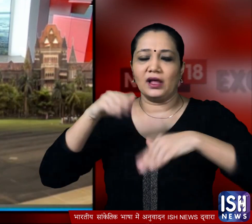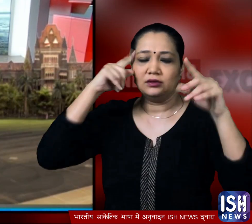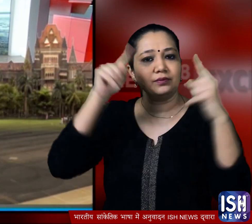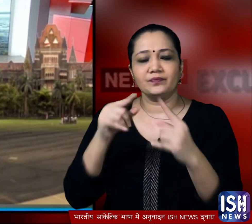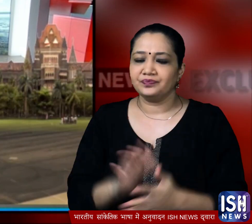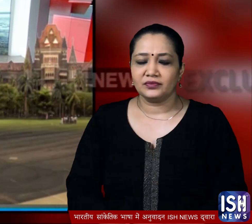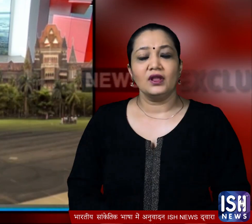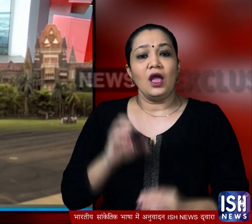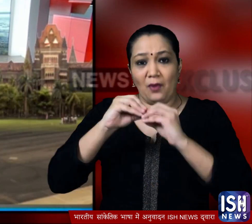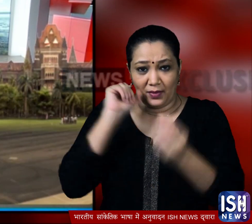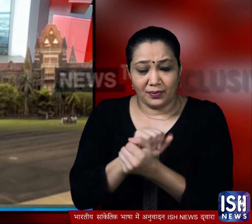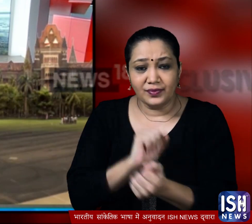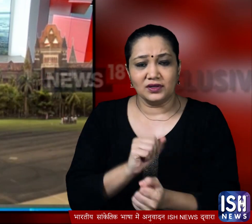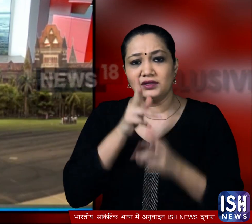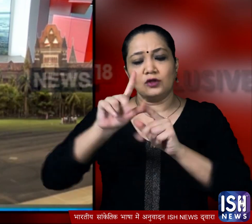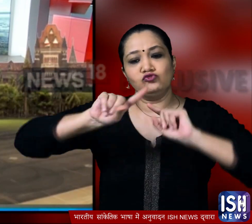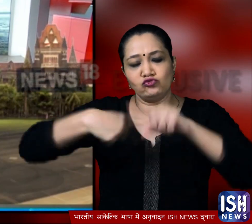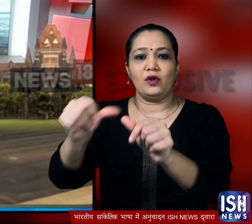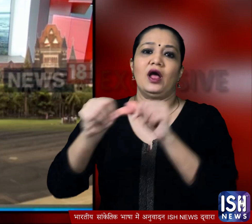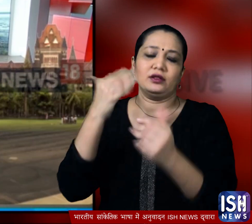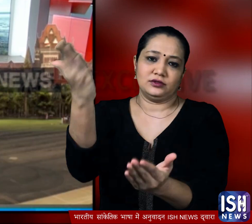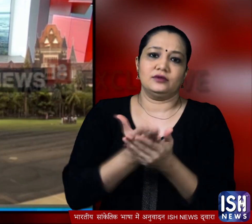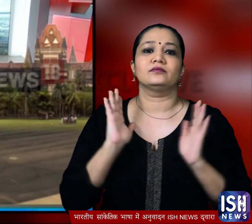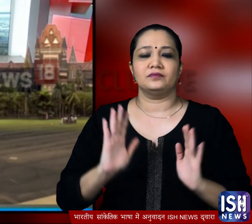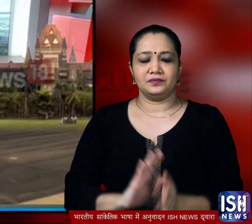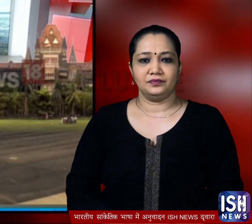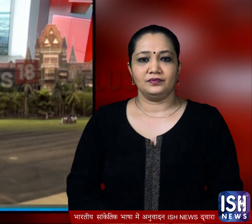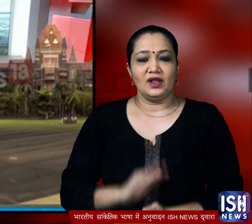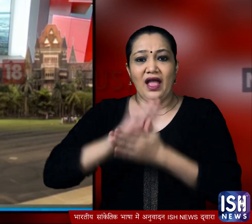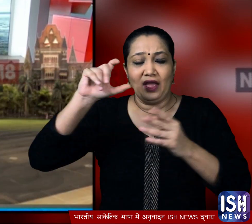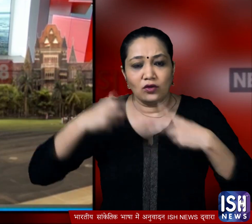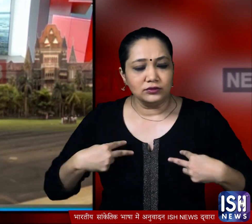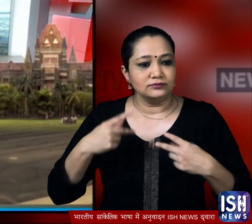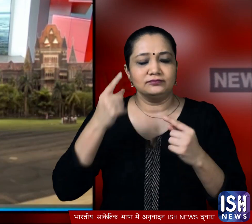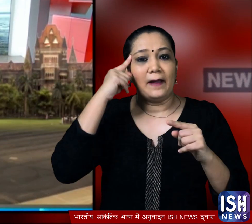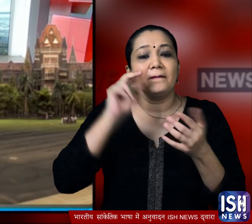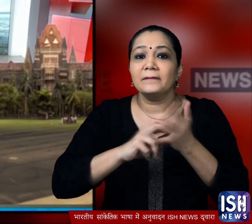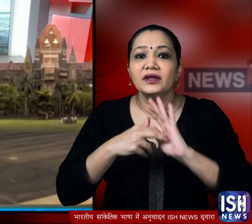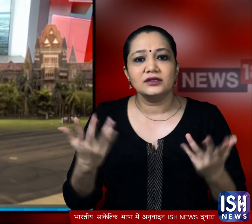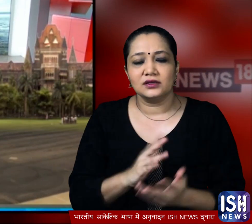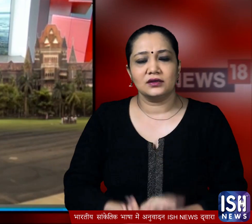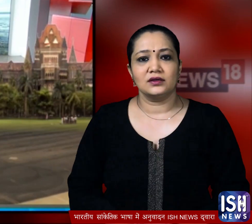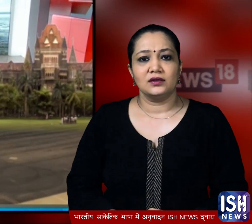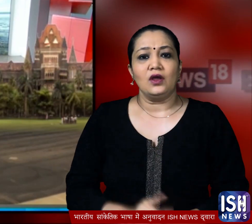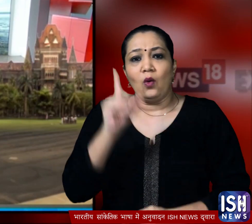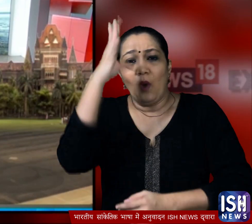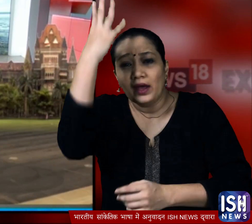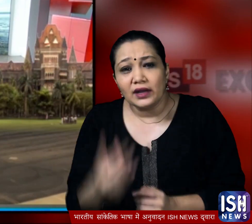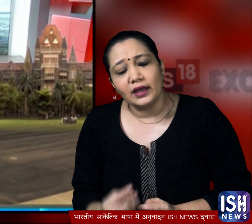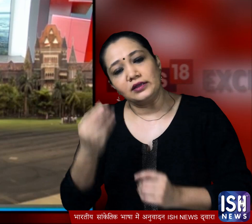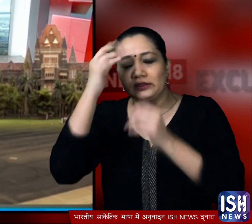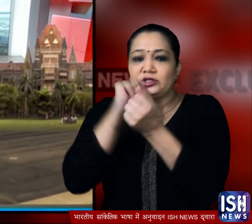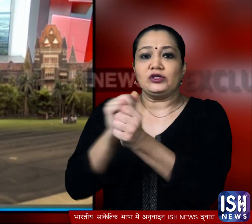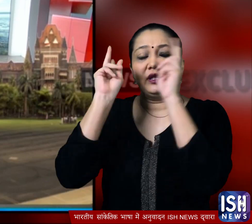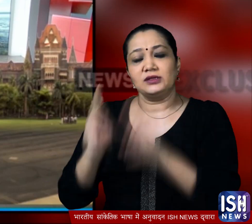दिया और मुंबई पुलिस को इस मामले में कल तक जवाब दाखिल करने के लिए कहा। हाईकोर्ट से झटका लगने का मतलब यह है कि उन्हें एक रात जेल में